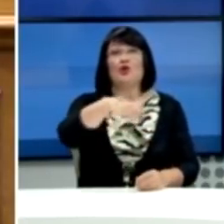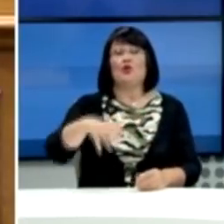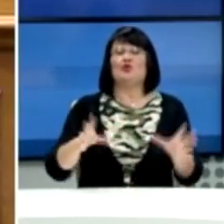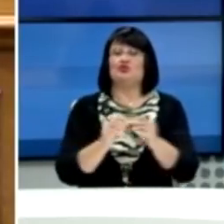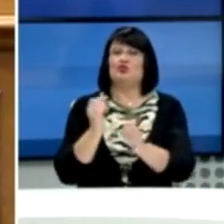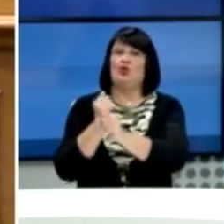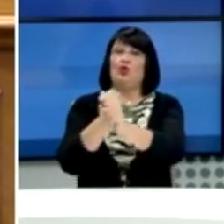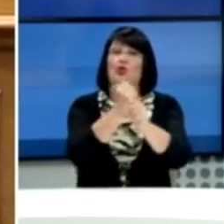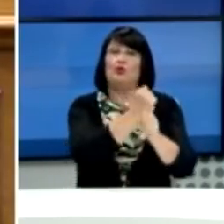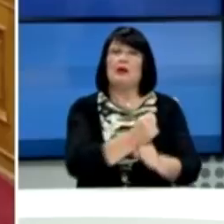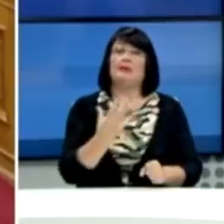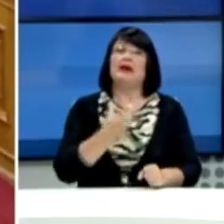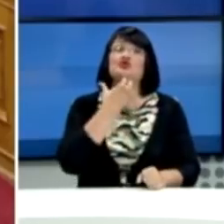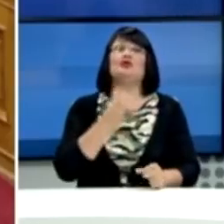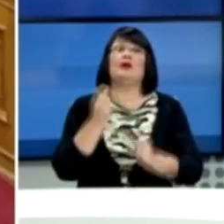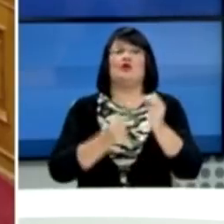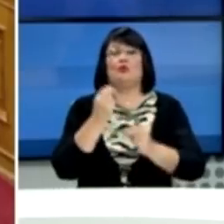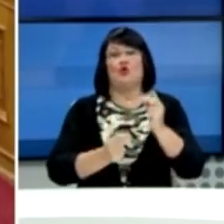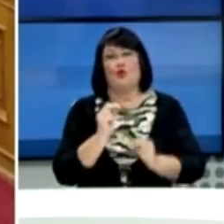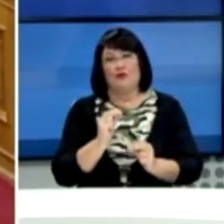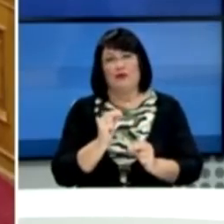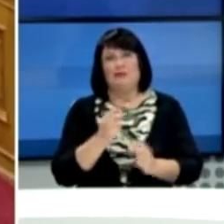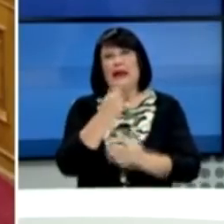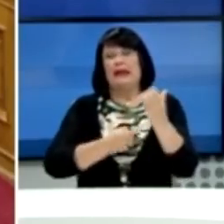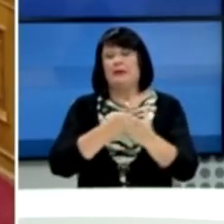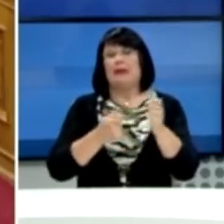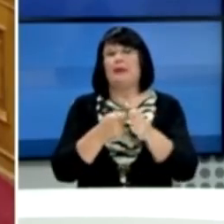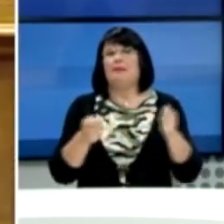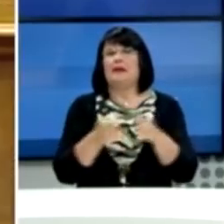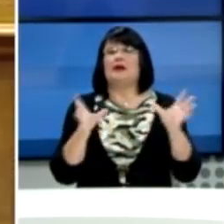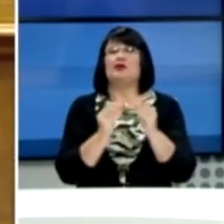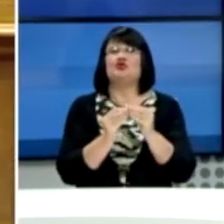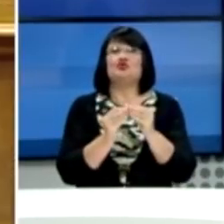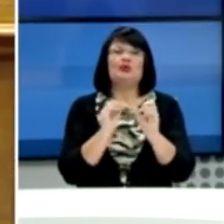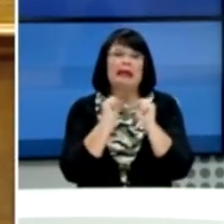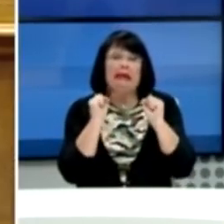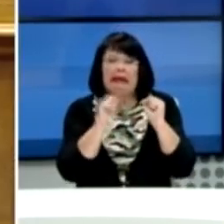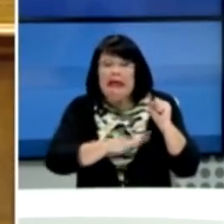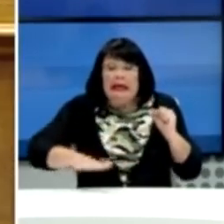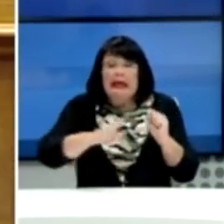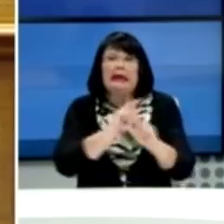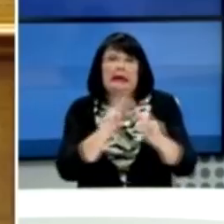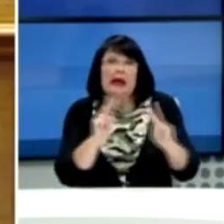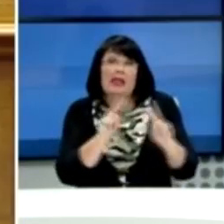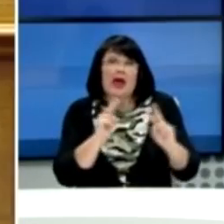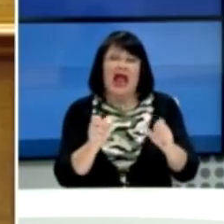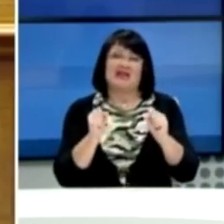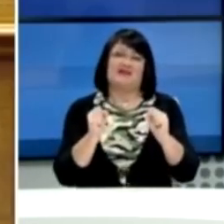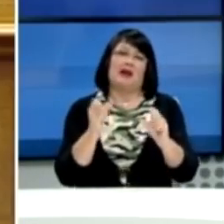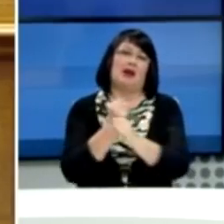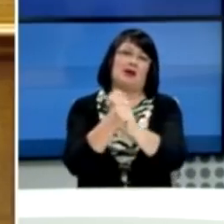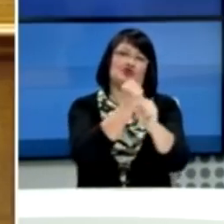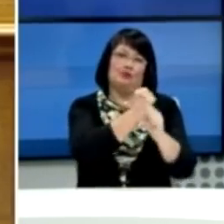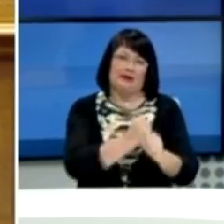δουλειάς υπάρχει σοβαρό πρόβλημα με την έλλειψη μέτρων για την υγιεινή και ασφάλεια των εργαζομένων. Όμως η